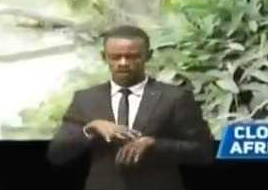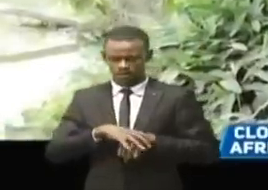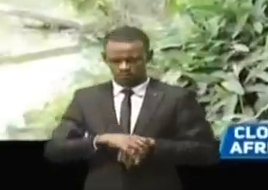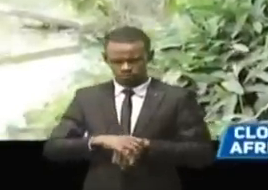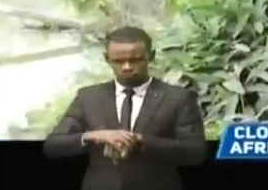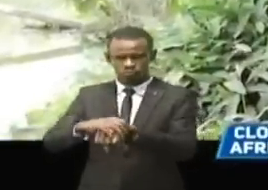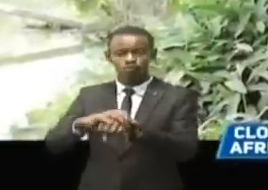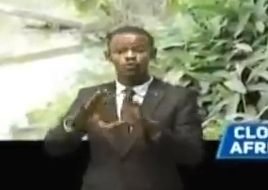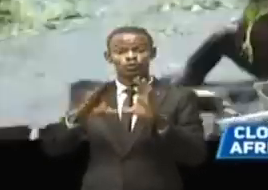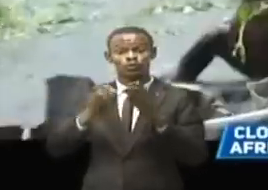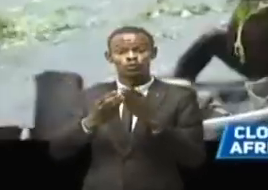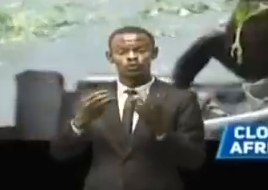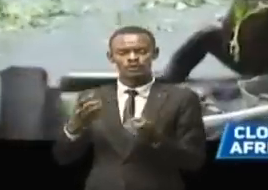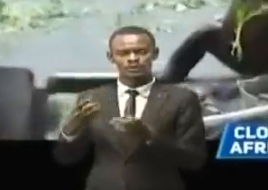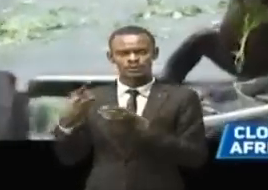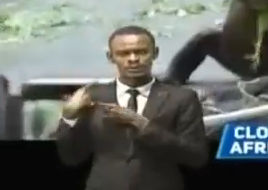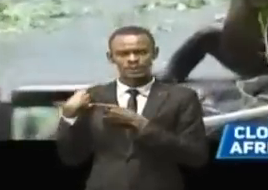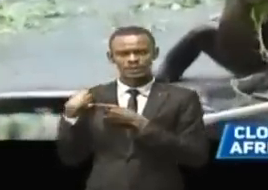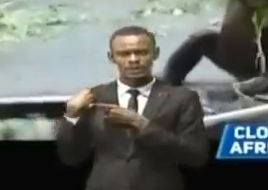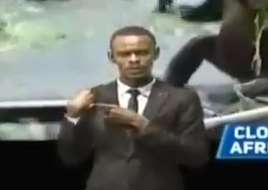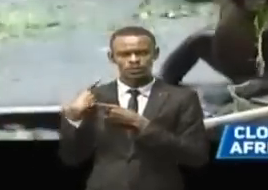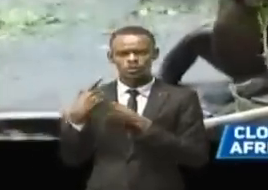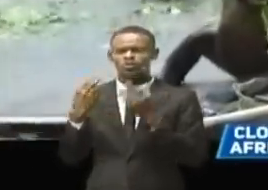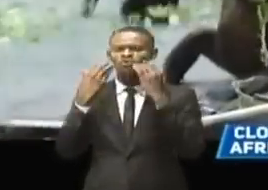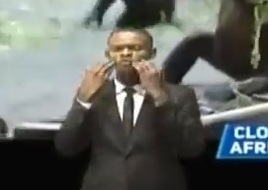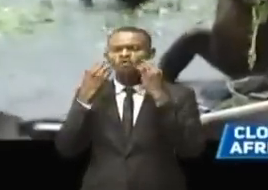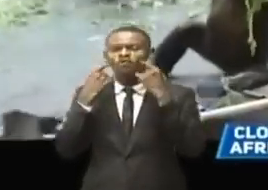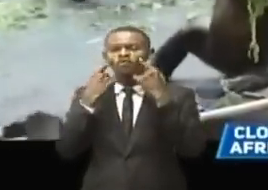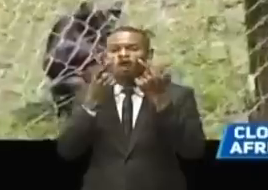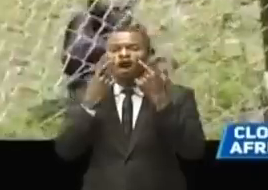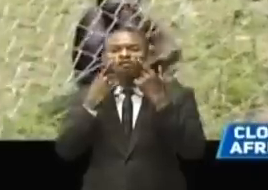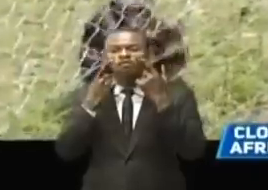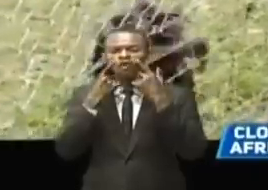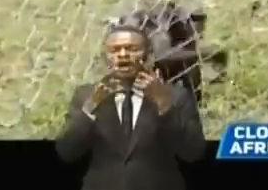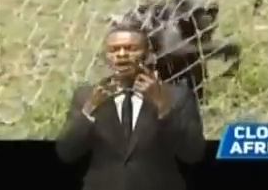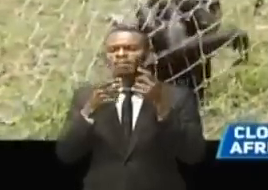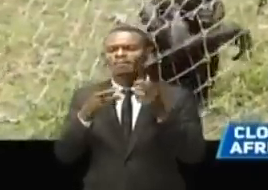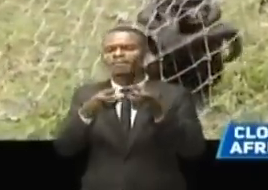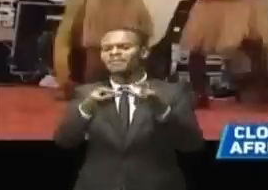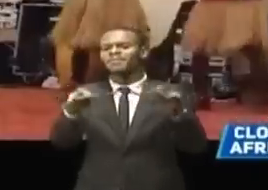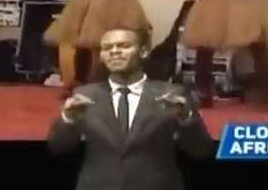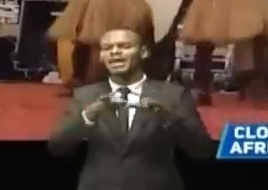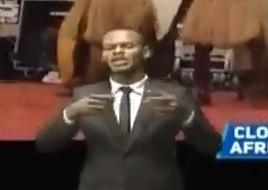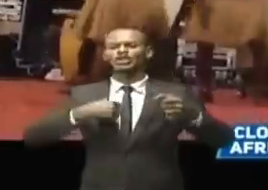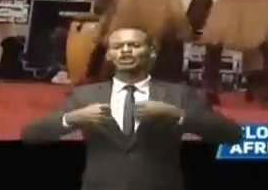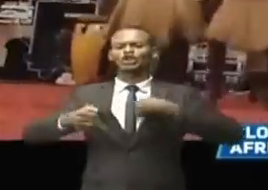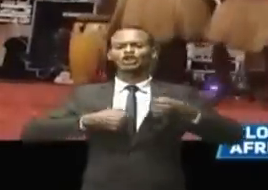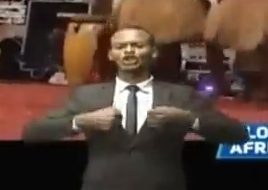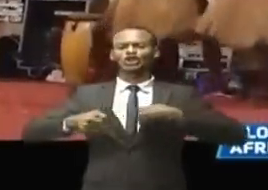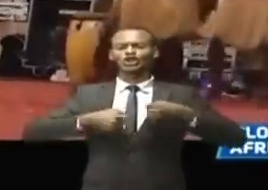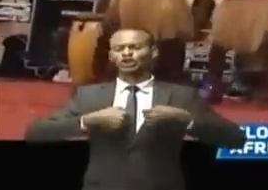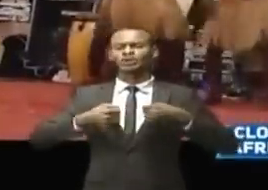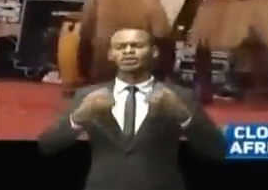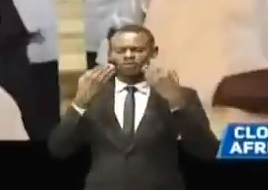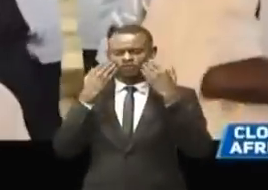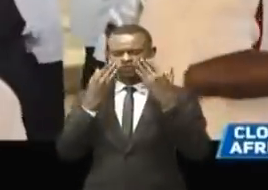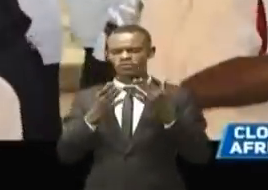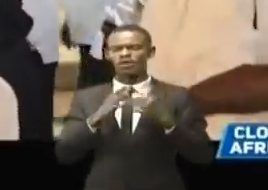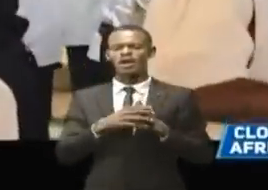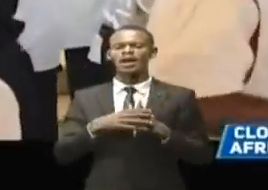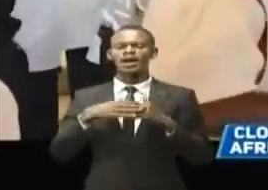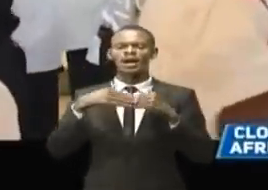délégations au paradis des bonobos pour une visite touristique. Puis s'en suivra une soirée de gala où la